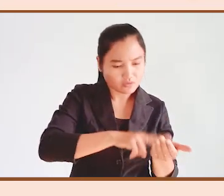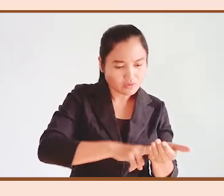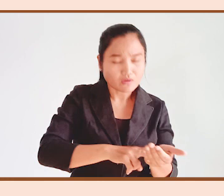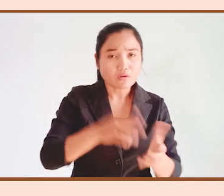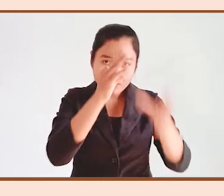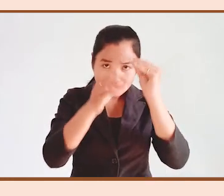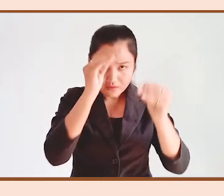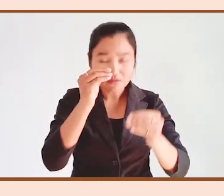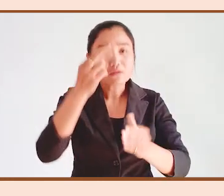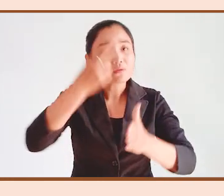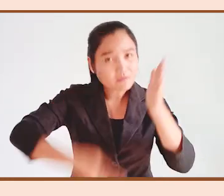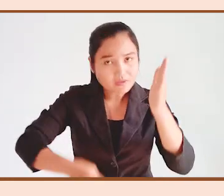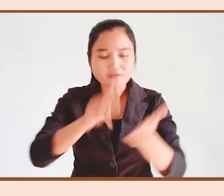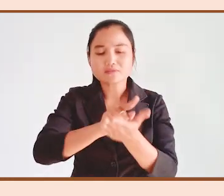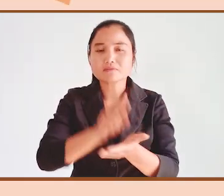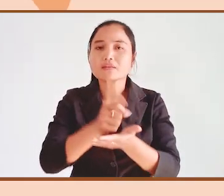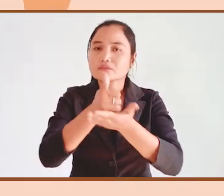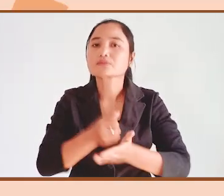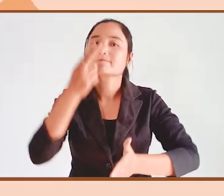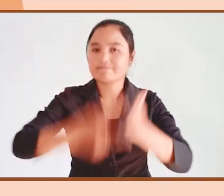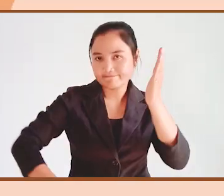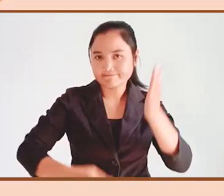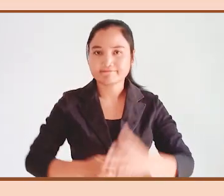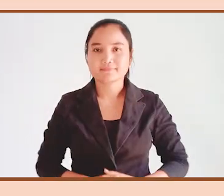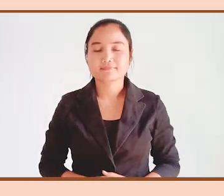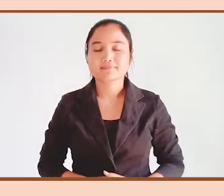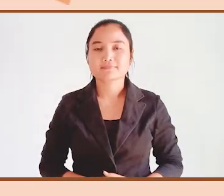អ្វីទៅហើយវាមានសារៈសំខាន់ដូចម្តេចខ្លះ